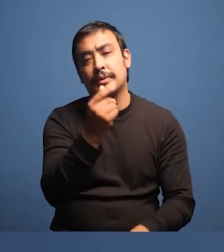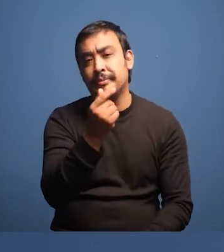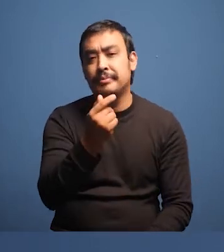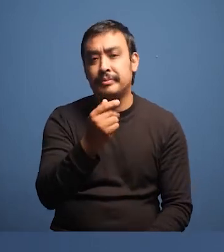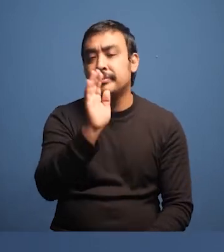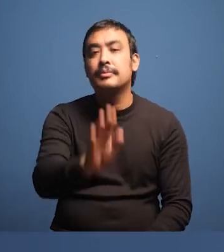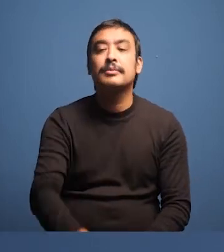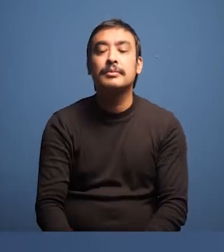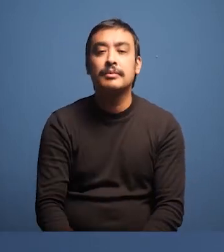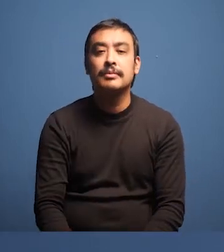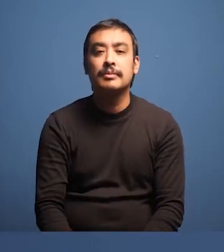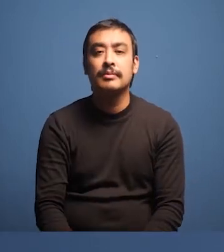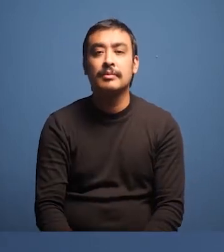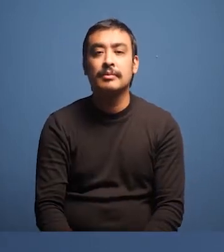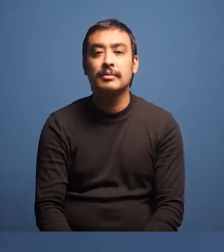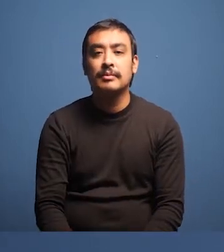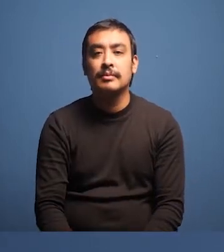भइरहेछ।